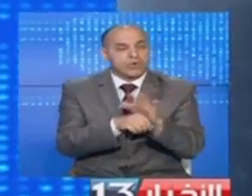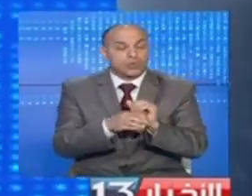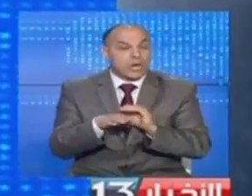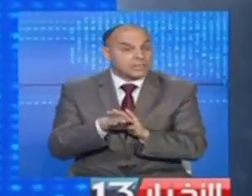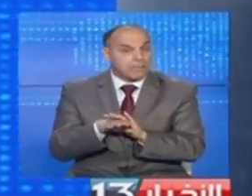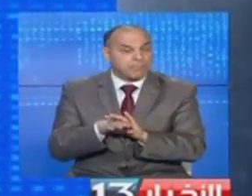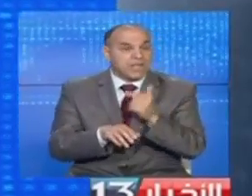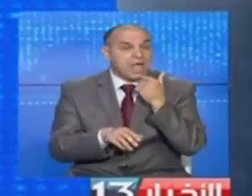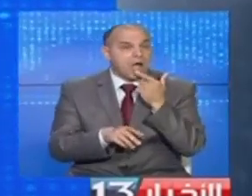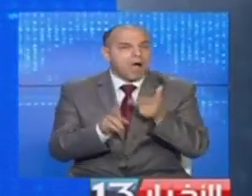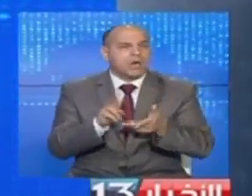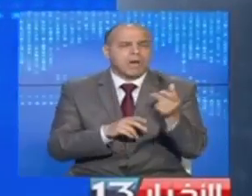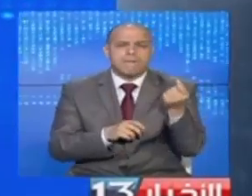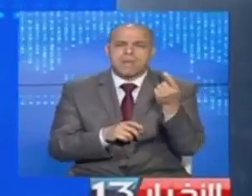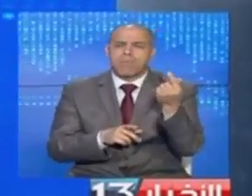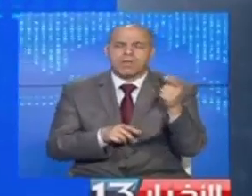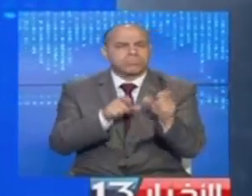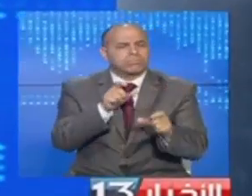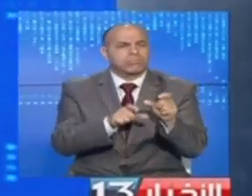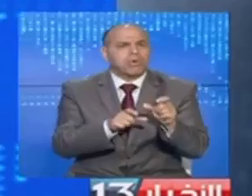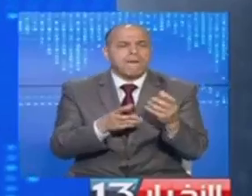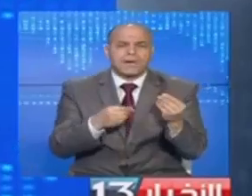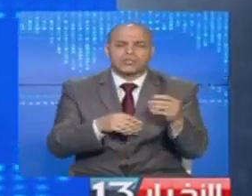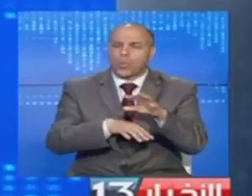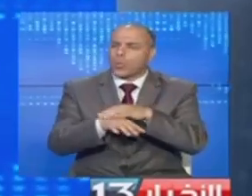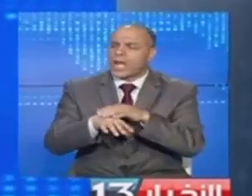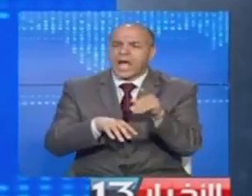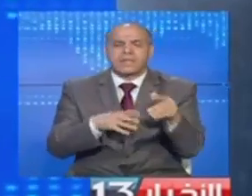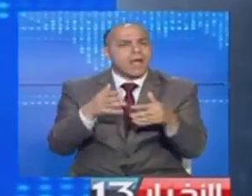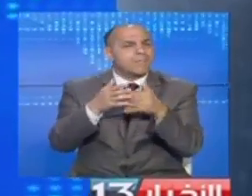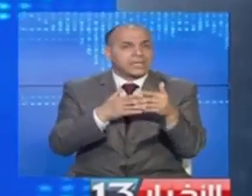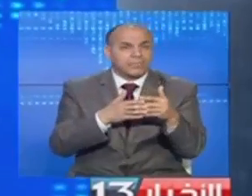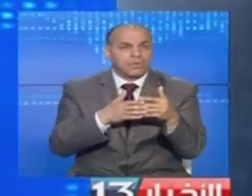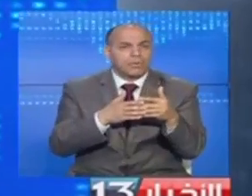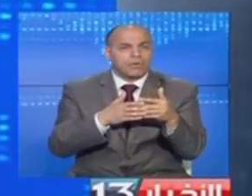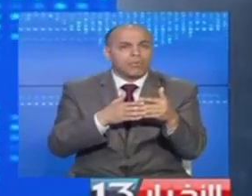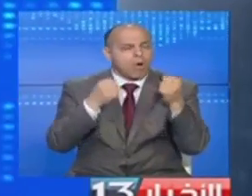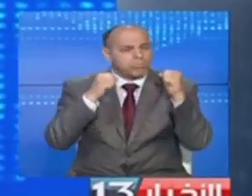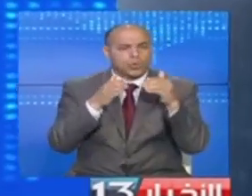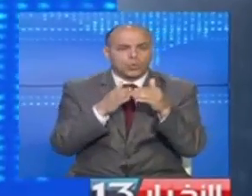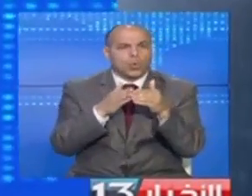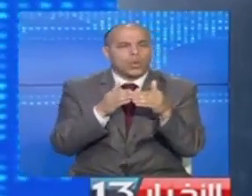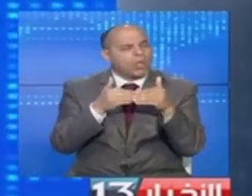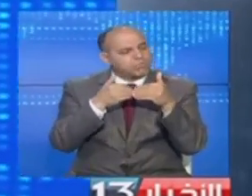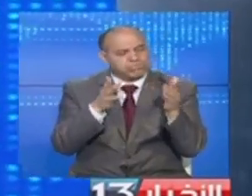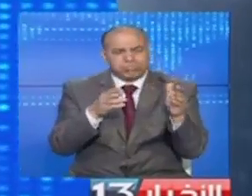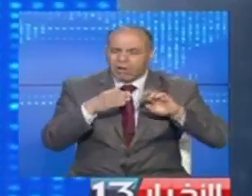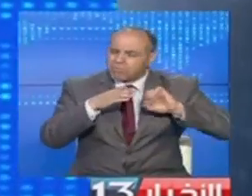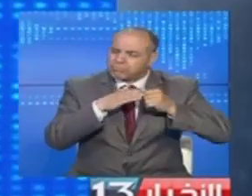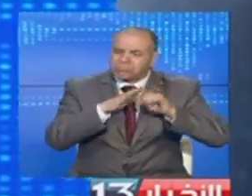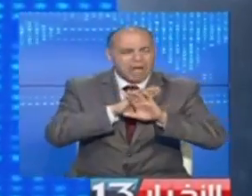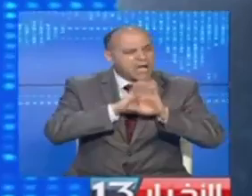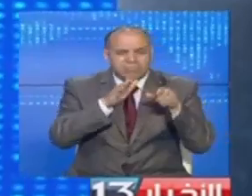كورونا، خرج مئات المواطنين في عدد من الولايات الأمريكية للمطالبة بإنهاء الحجر